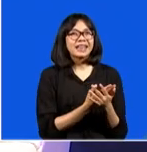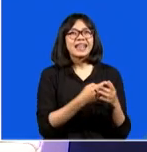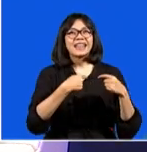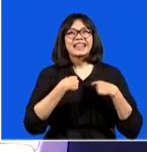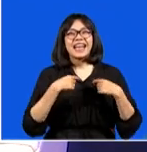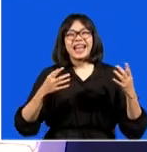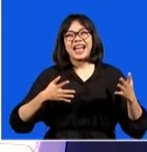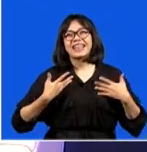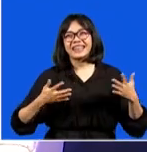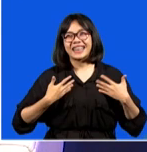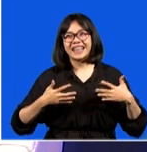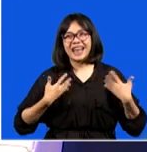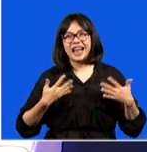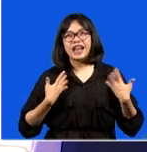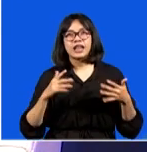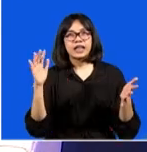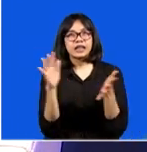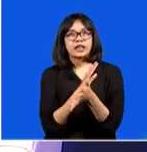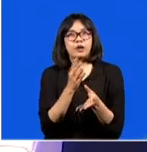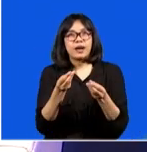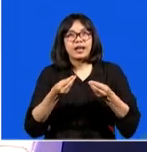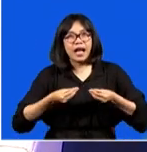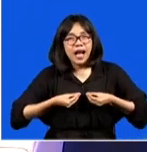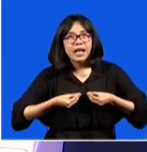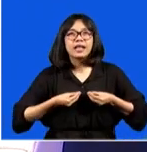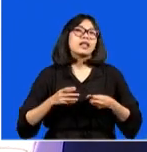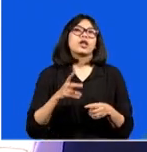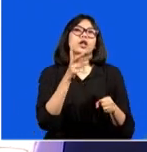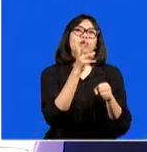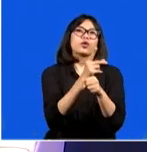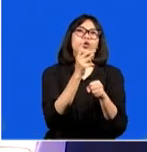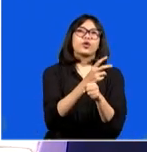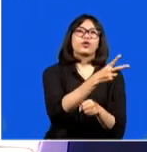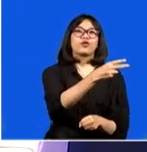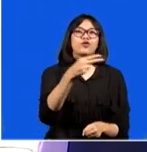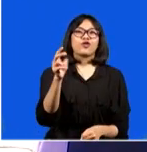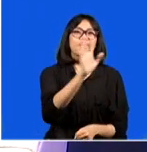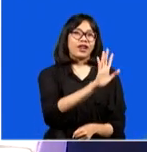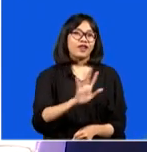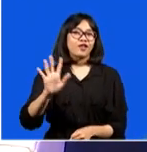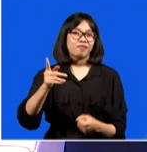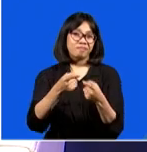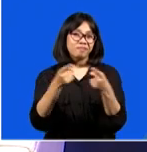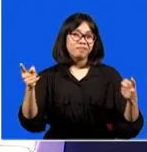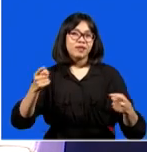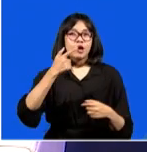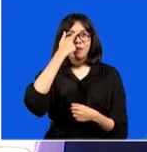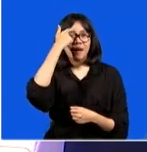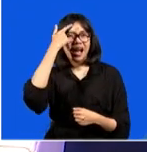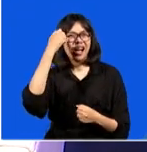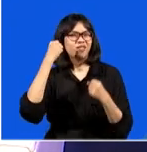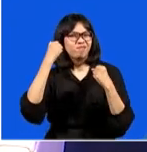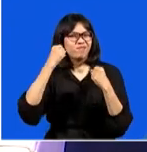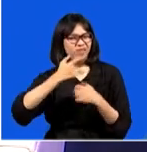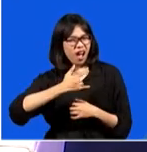senang sekali mendapat kesempatan di sini dan untuk guru seluruh di Indonesia teruslah belajar sampai akhir